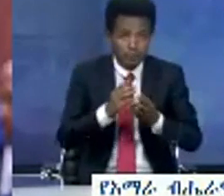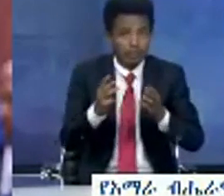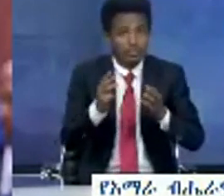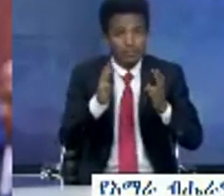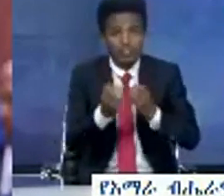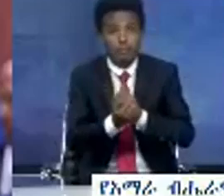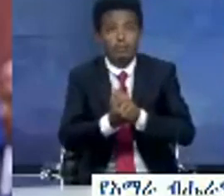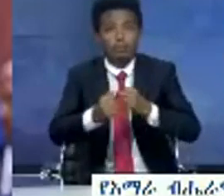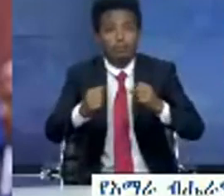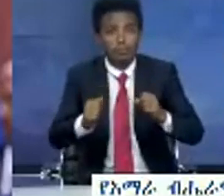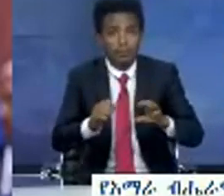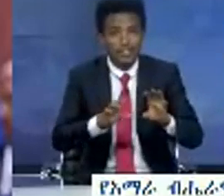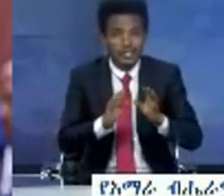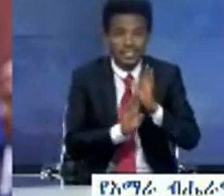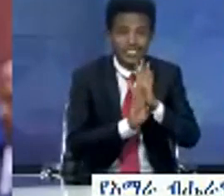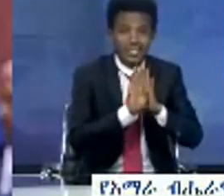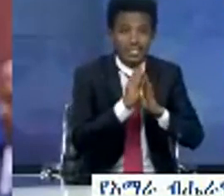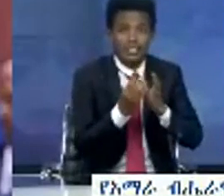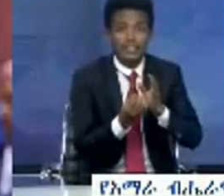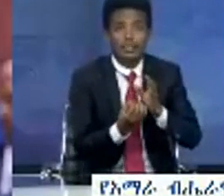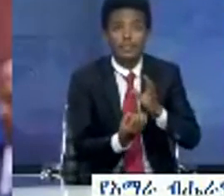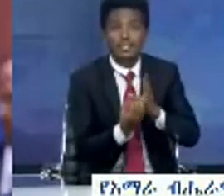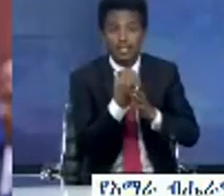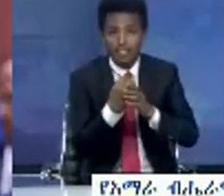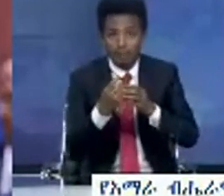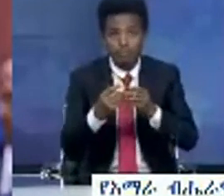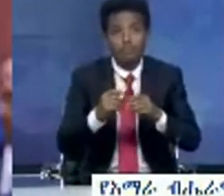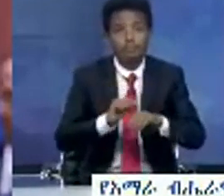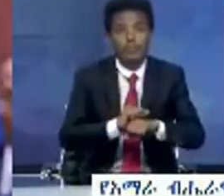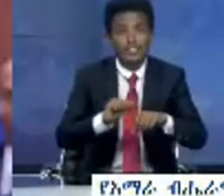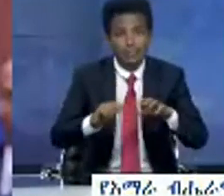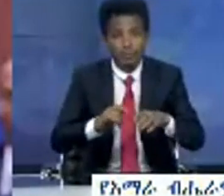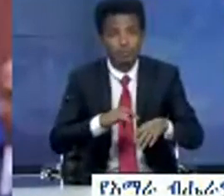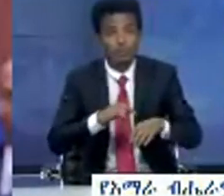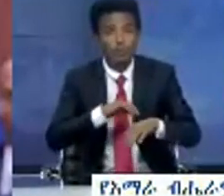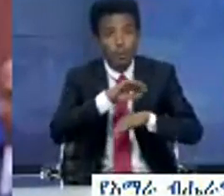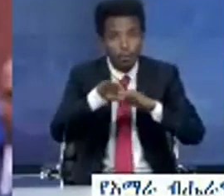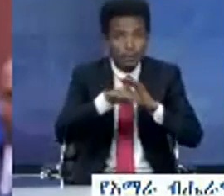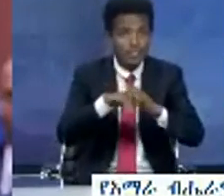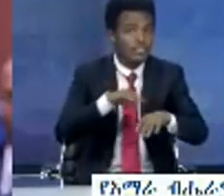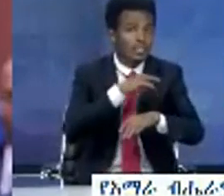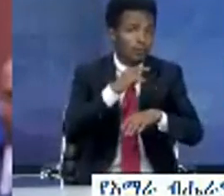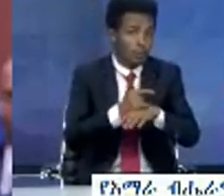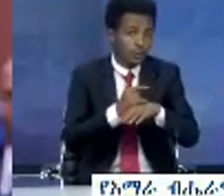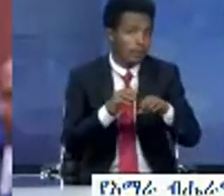የሰፈነባት የድገትና የብልጽግና ምድር ብሎም ዜጎቿ በሙሉ ነጻነት